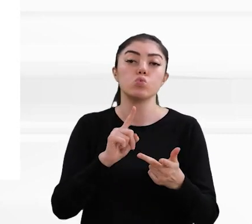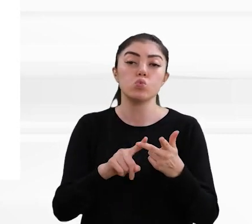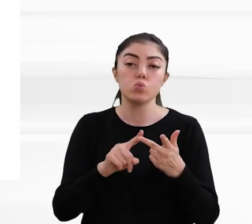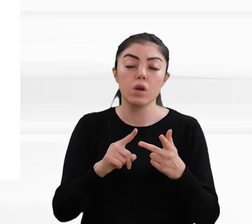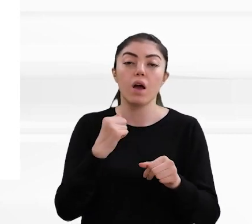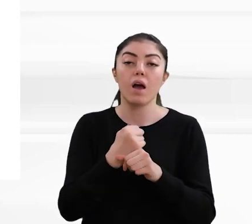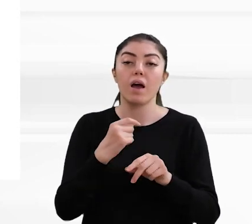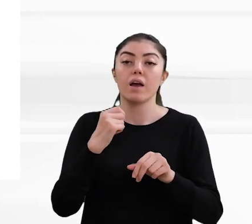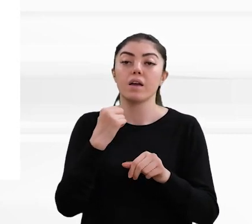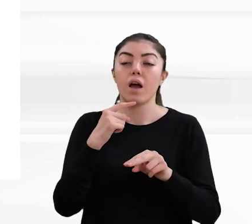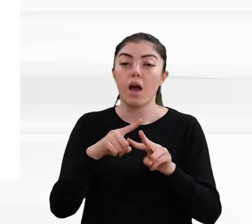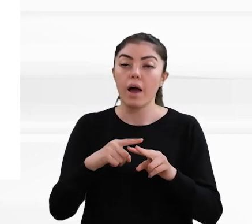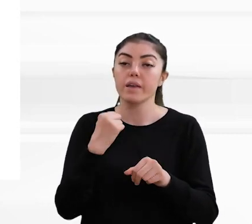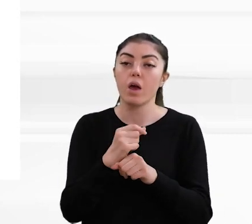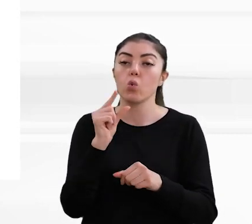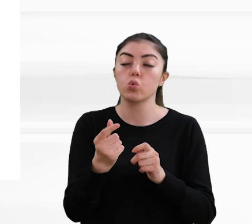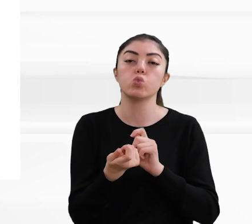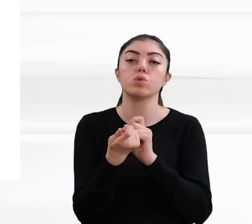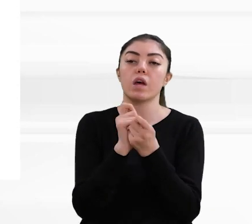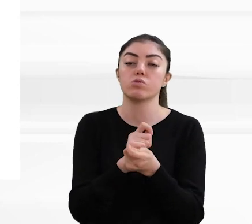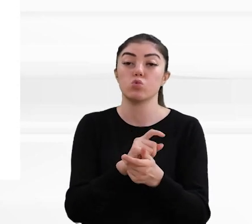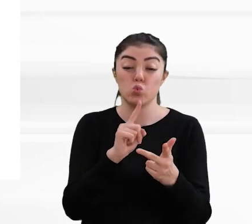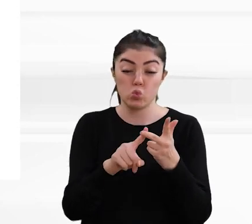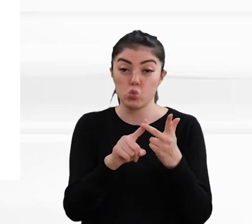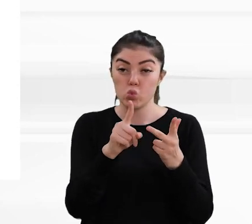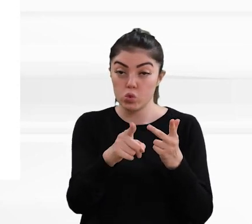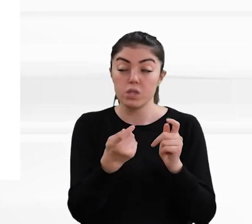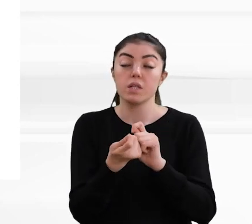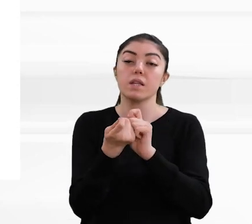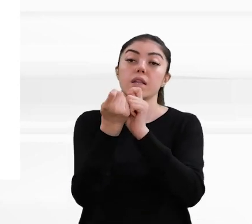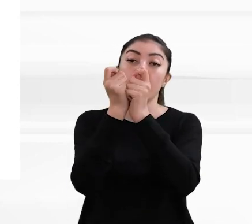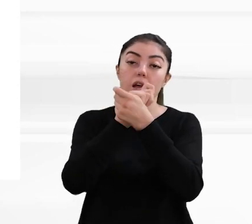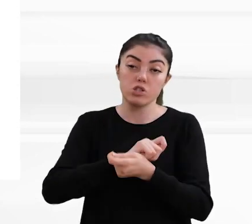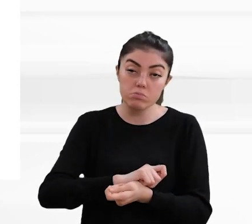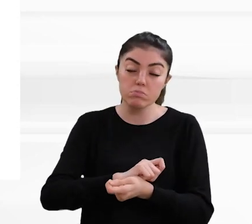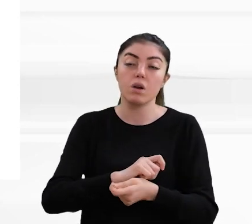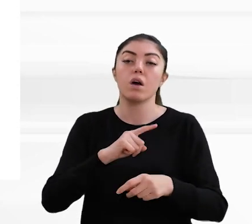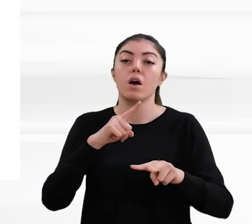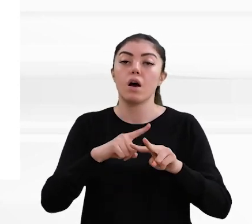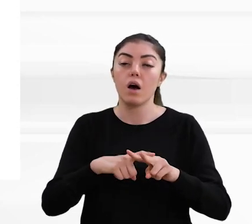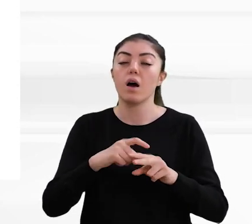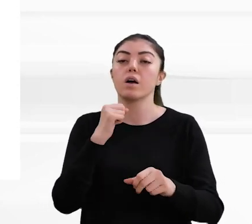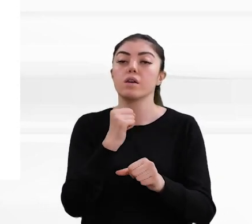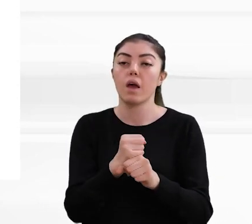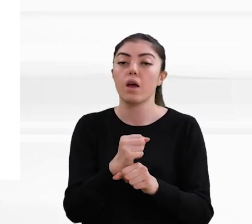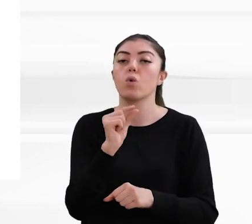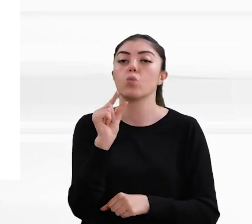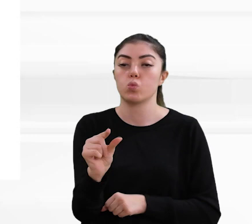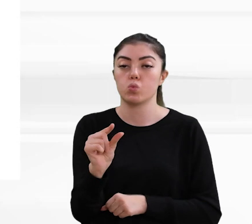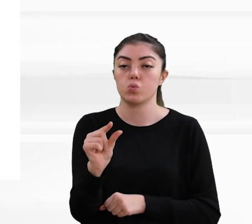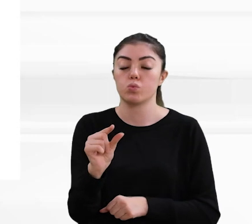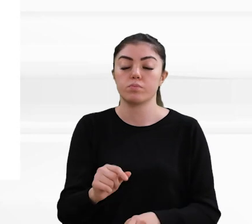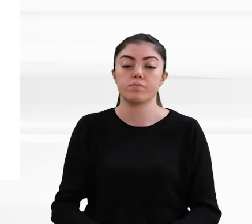kolona g-u koduna dönüşüyor 3. konumuz Burası böyle düşmüş